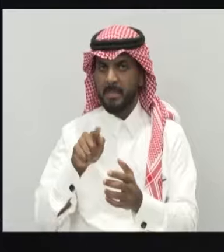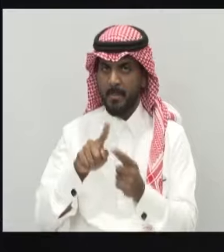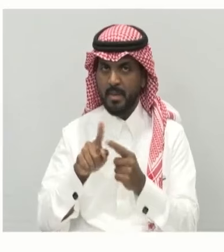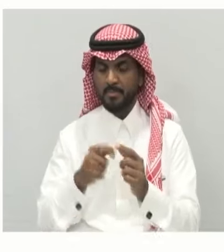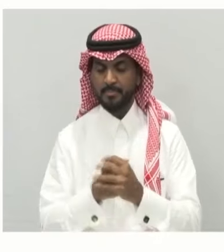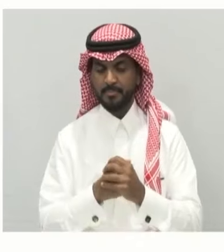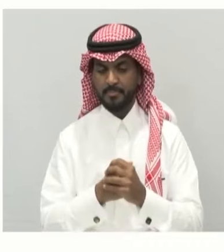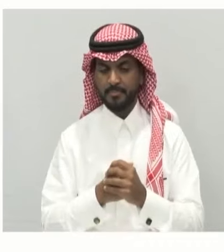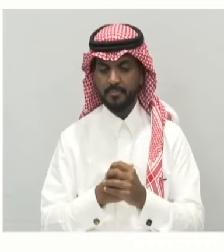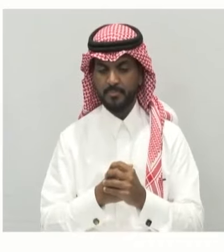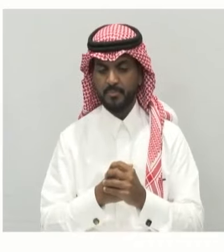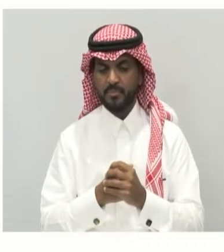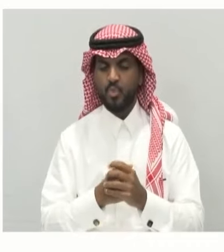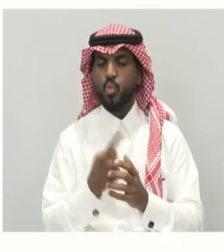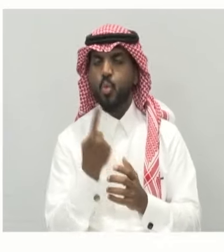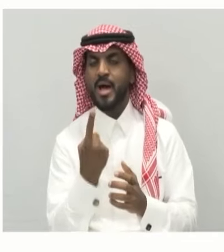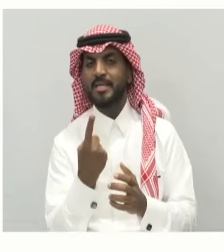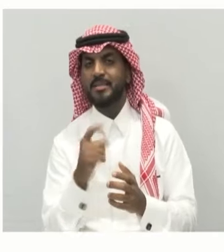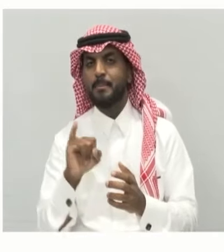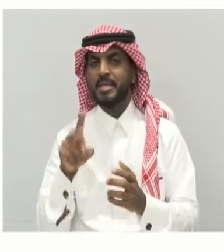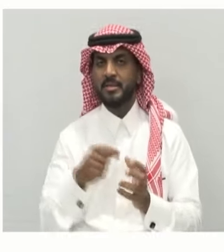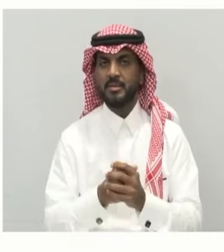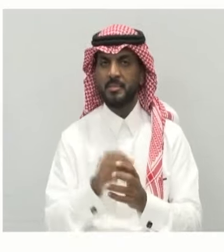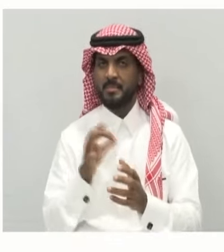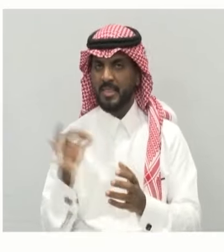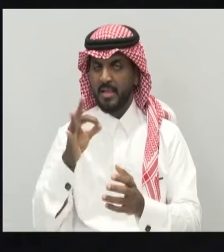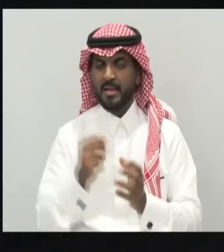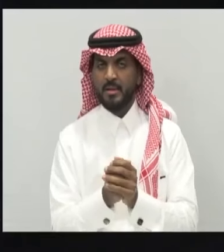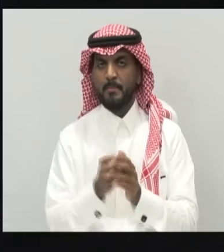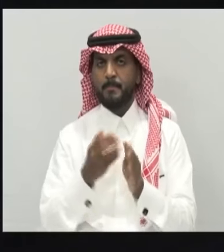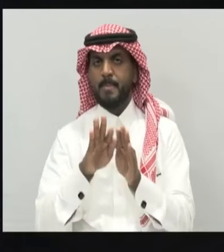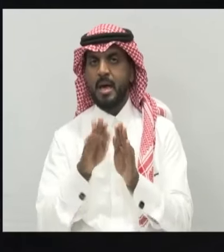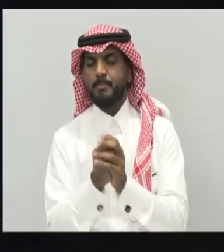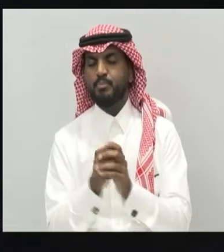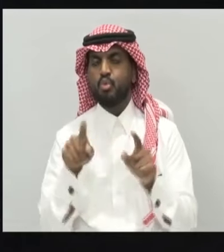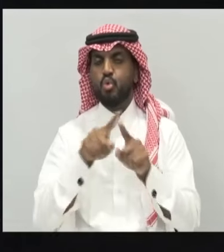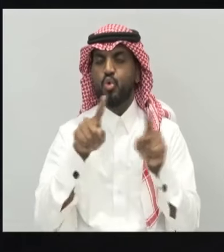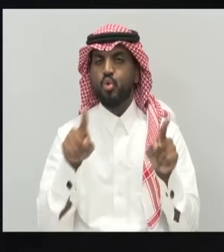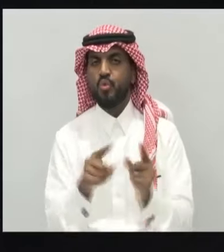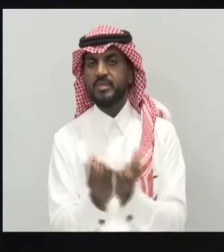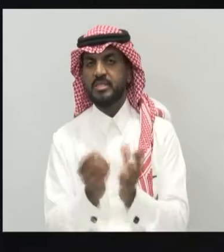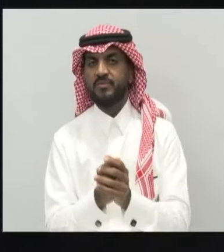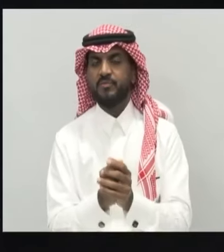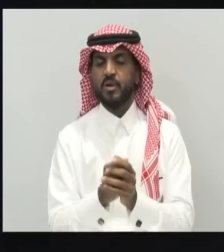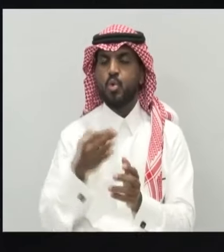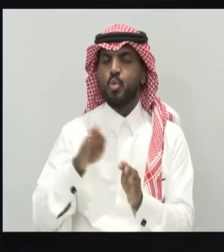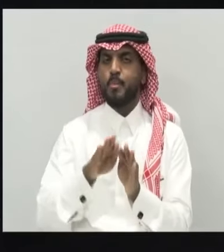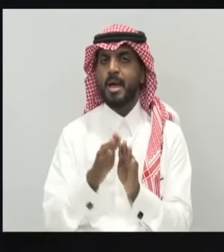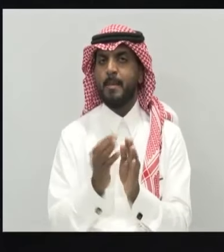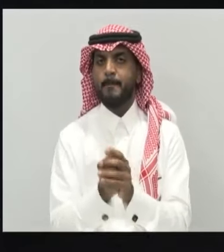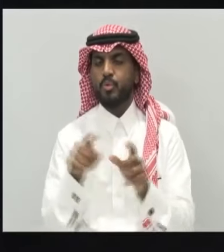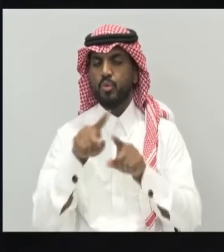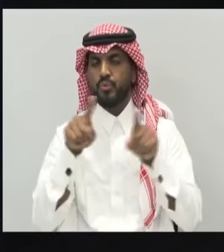بارك الله فيكم الواد متر مثل ماذا يا ابطال مثل باب غرفه الصف او باب بارك